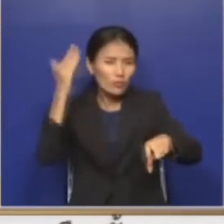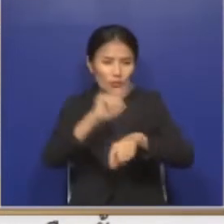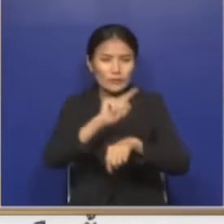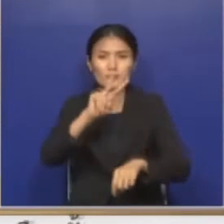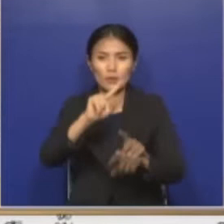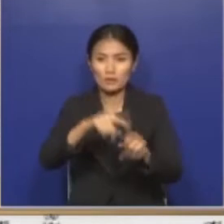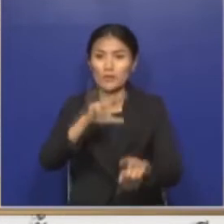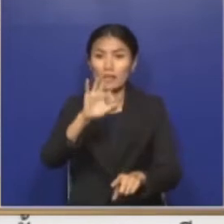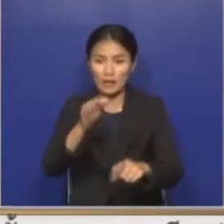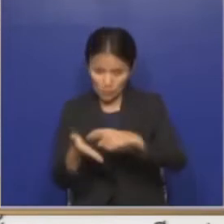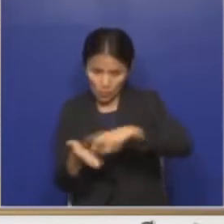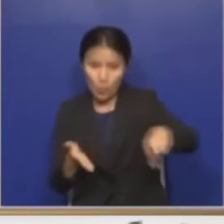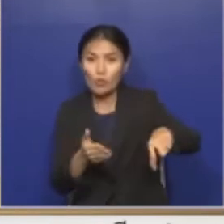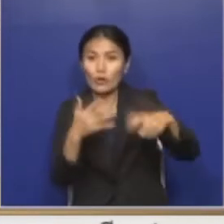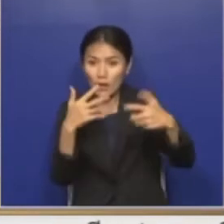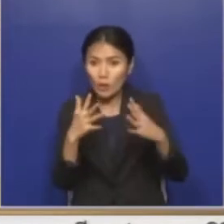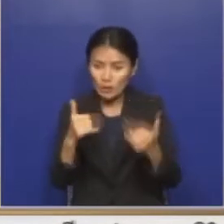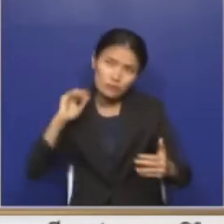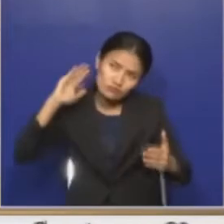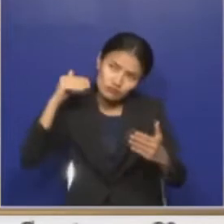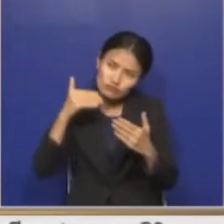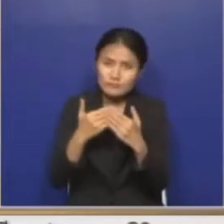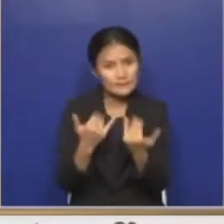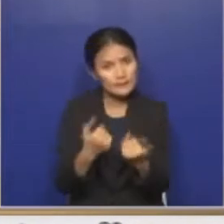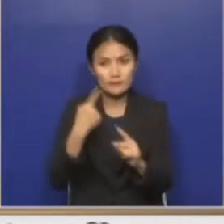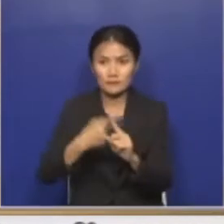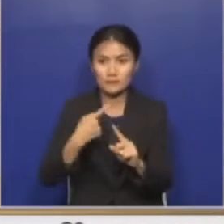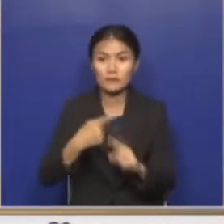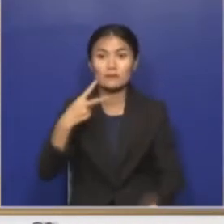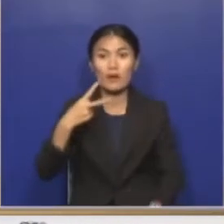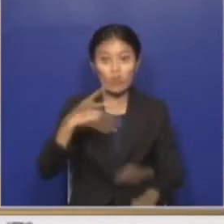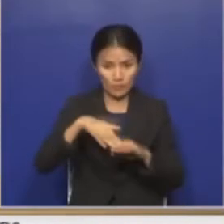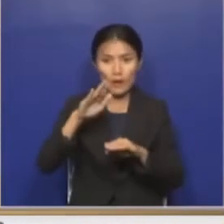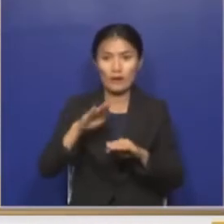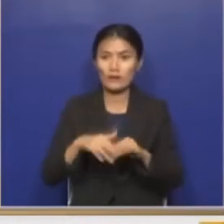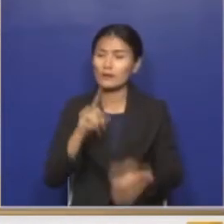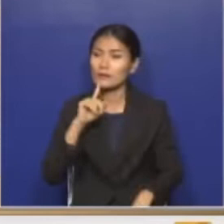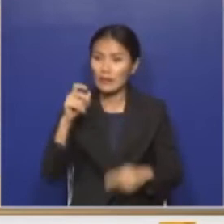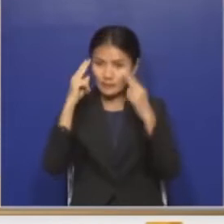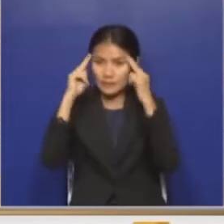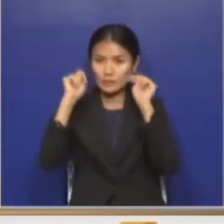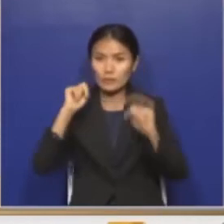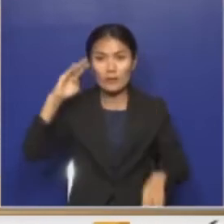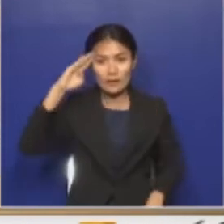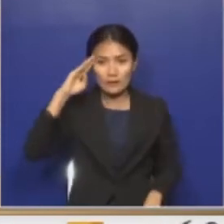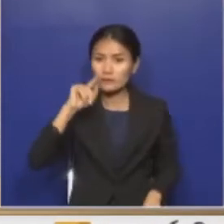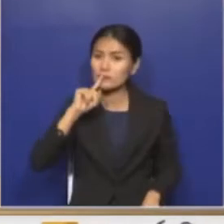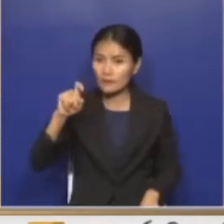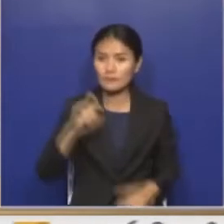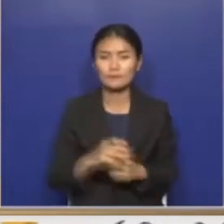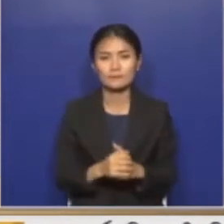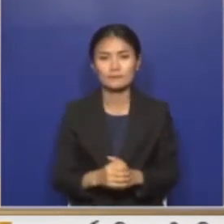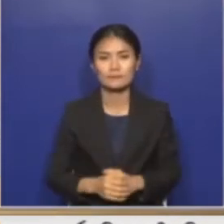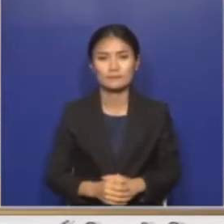2เดือนเศษแล้วถ้าถามว่าท่านนิยมตีเนี่ยท่าน